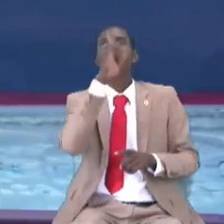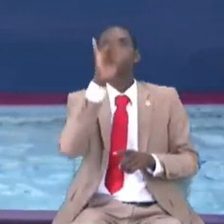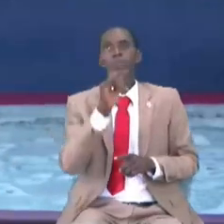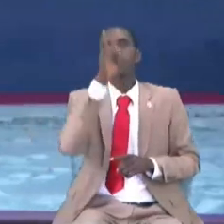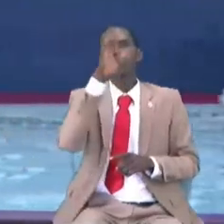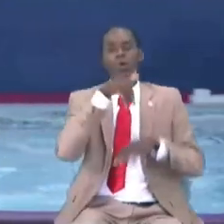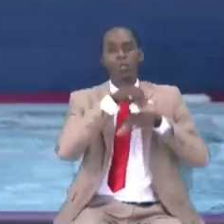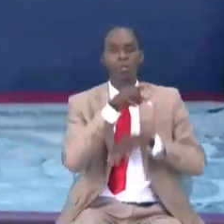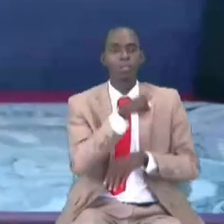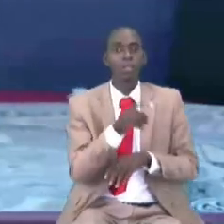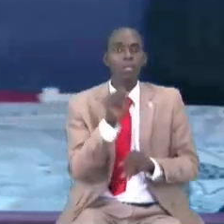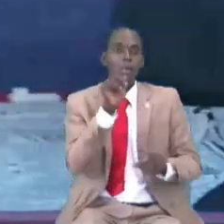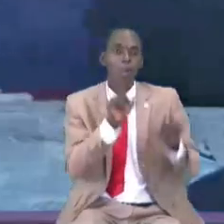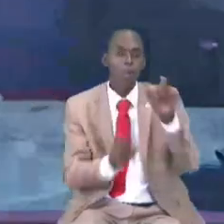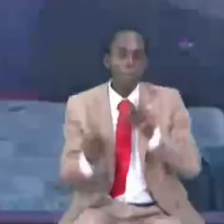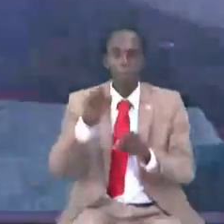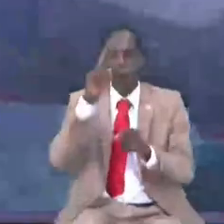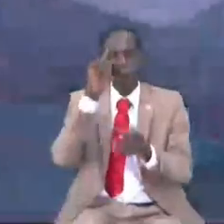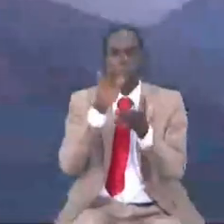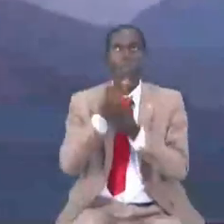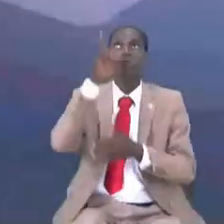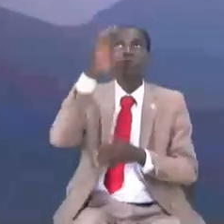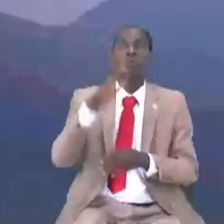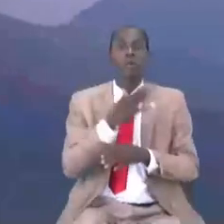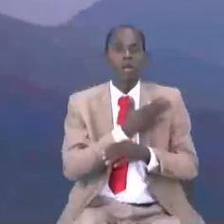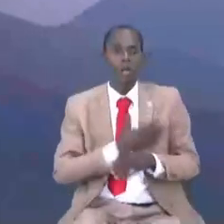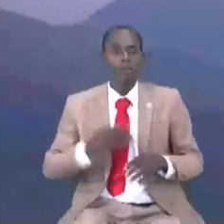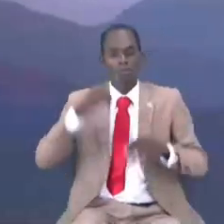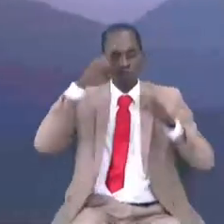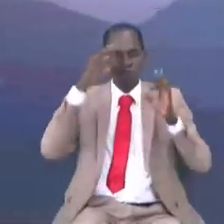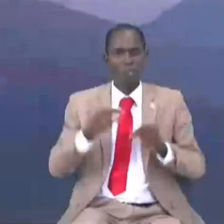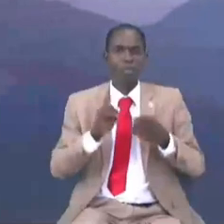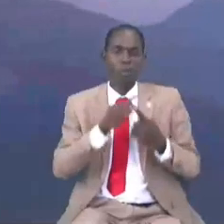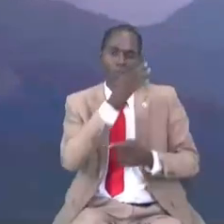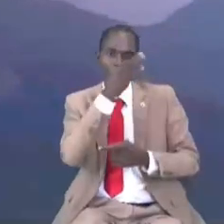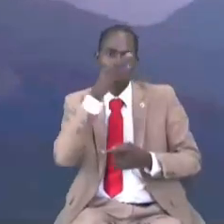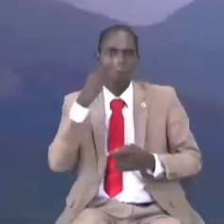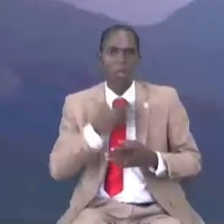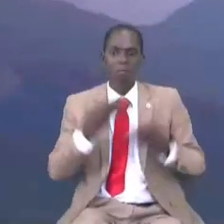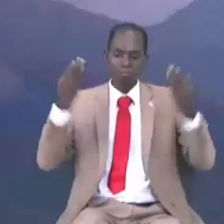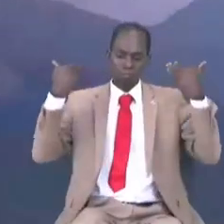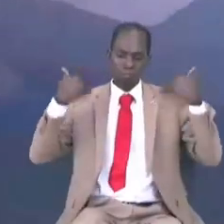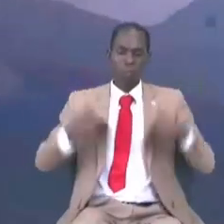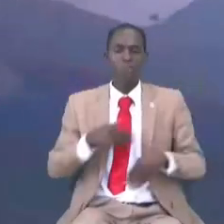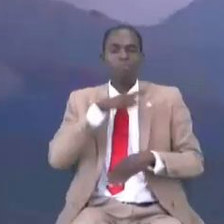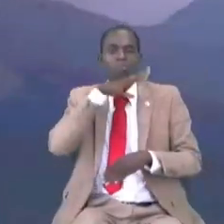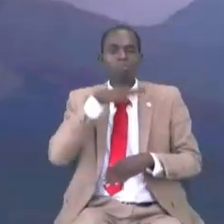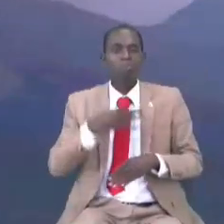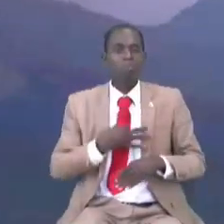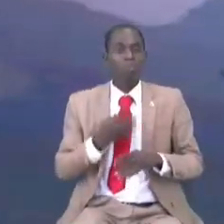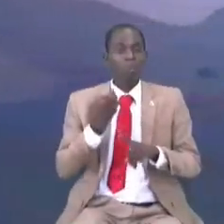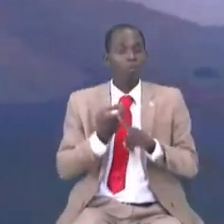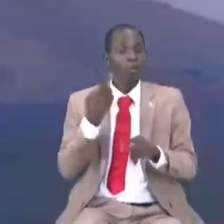et publièrent un jeûne et se revêtirent de sacs, depuis les plus grands jusqu'aux plus petits.